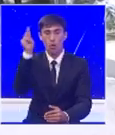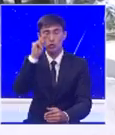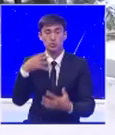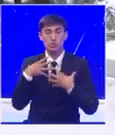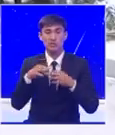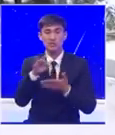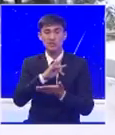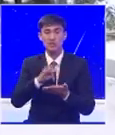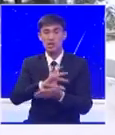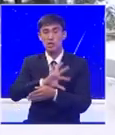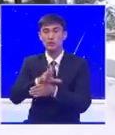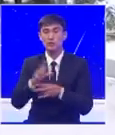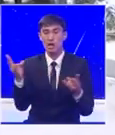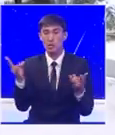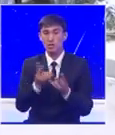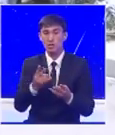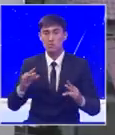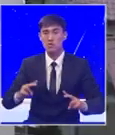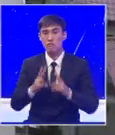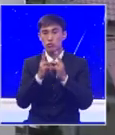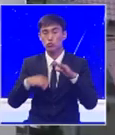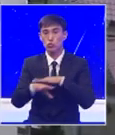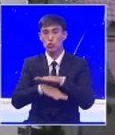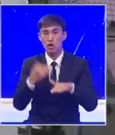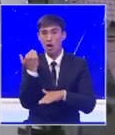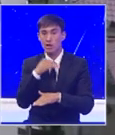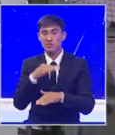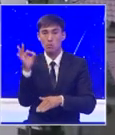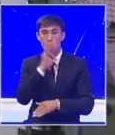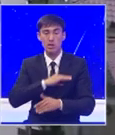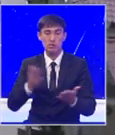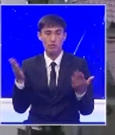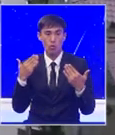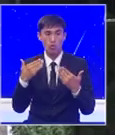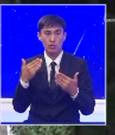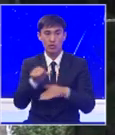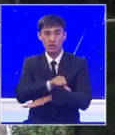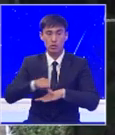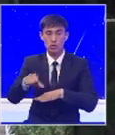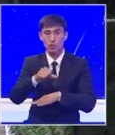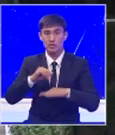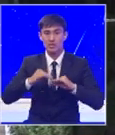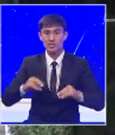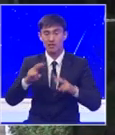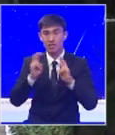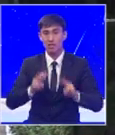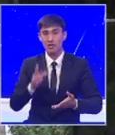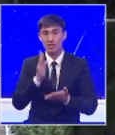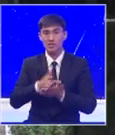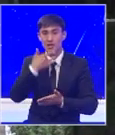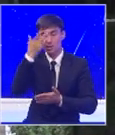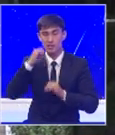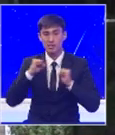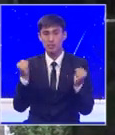Учебно-оздоровительный центр оснащен всей необходимой инфраструктурой для качественного и полезного отдыха. На территории детского лагеря имеются летние и